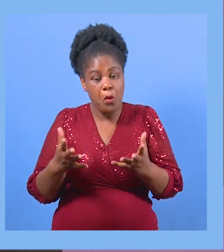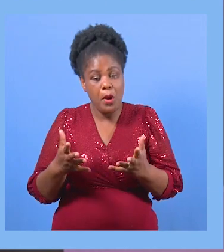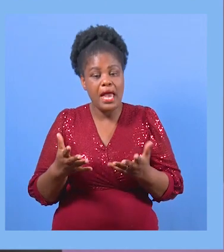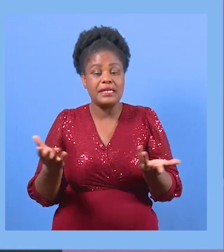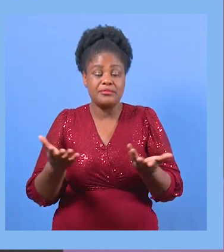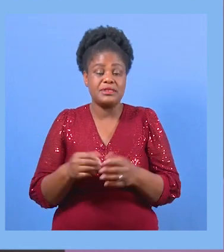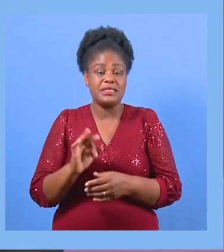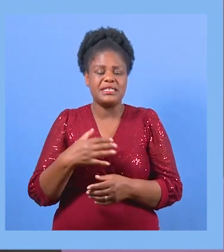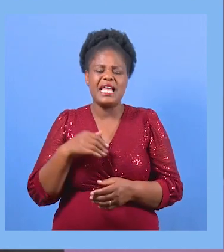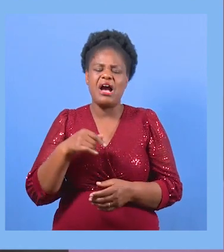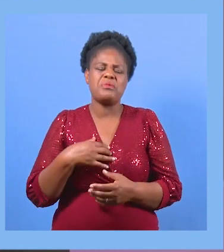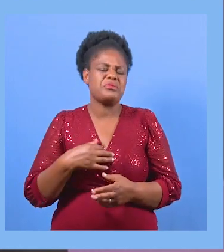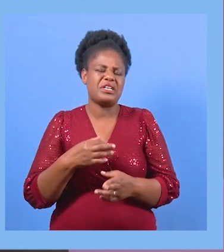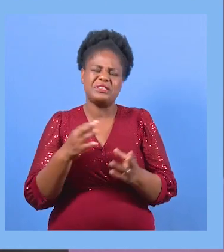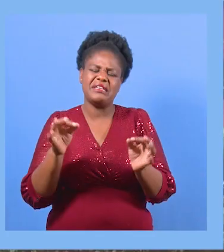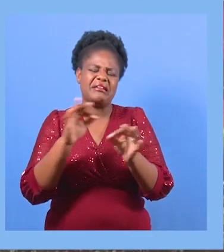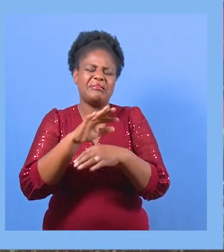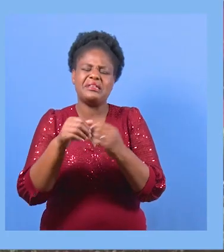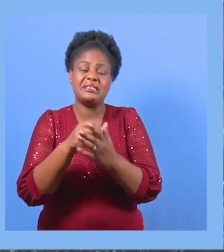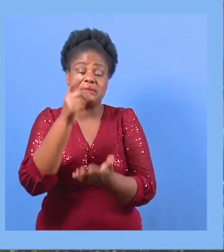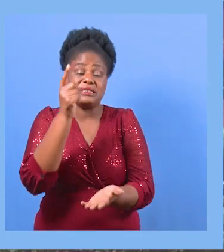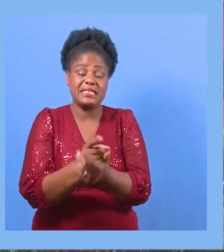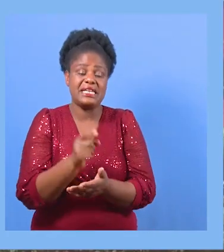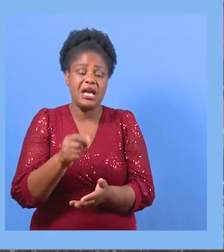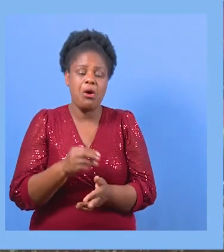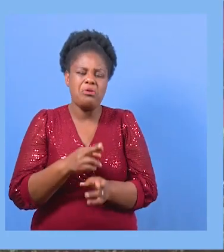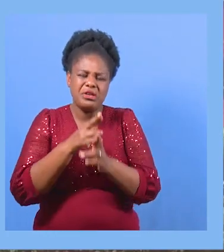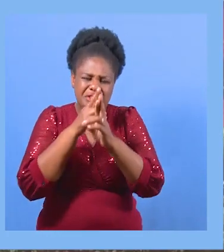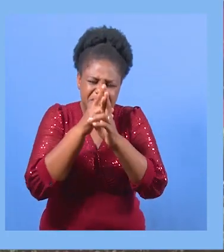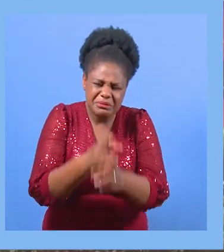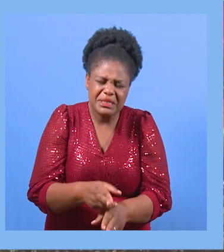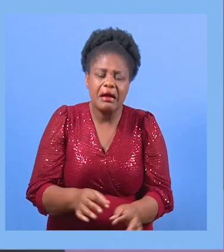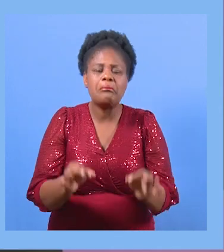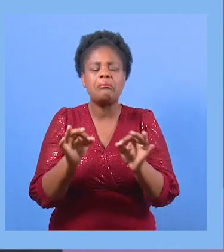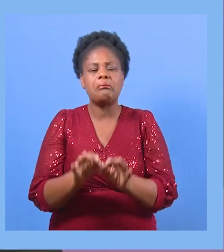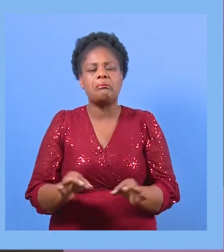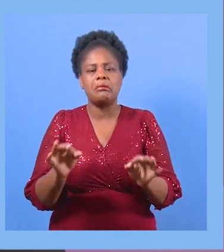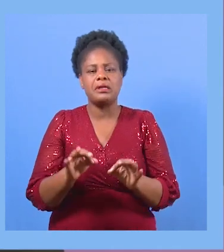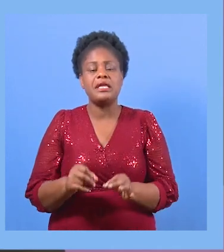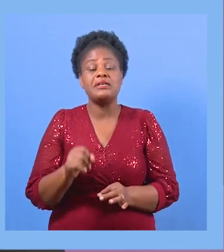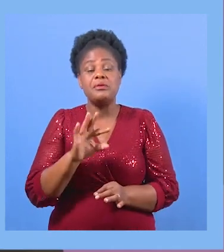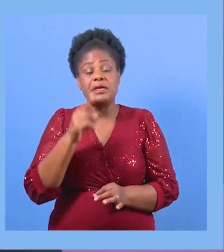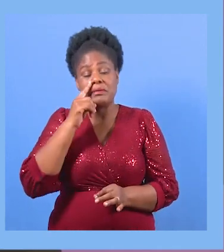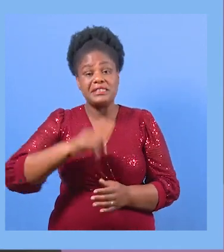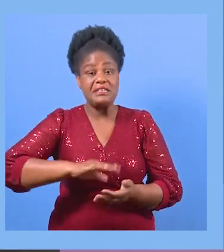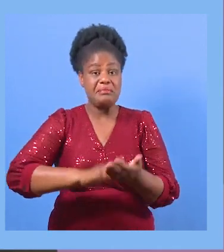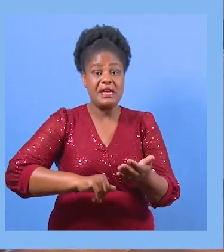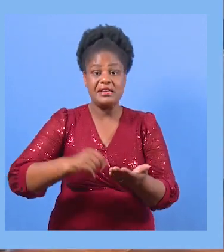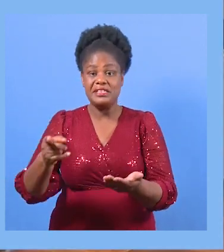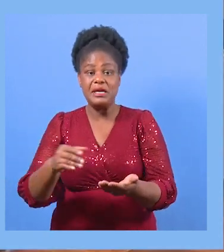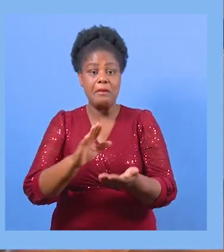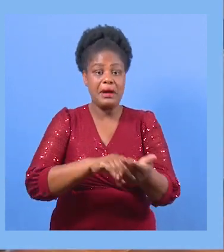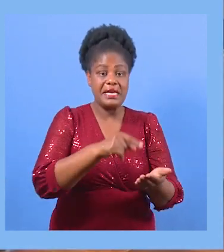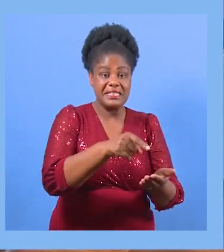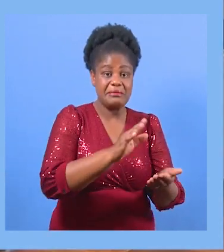mhimo, hazvisisina chiremerera Mai Chisamba. Kana zvichinge zvapfudza munhu aremerera zvandataura zvaizvo anozviuraya. Unaika dambudziko rakuita